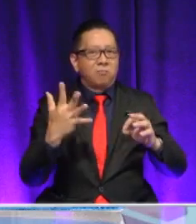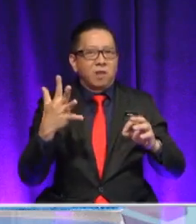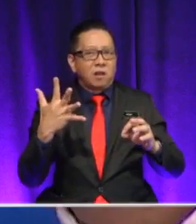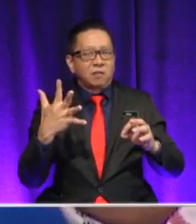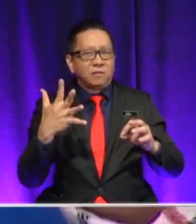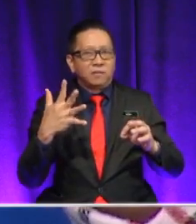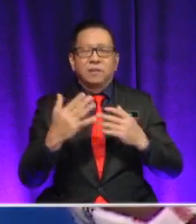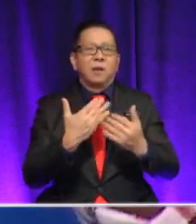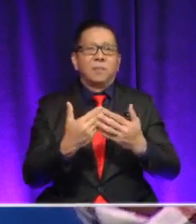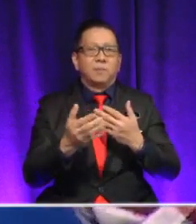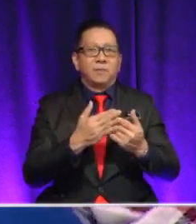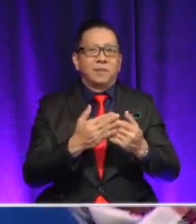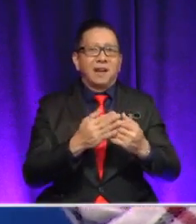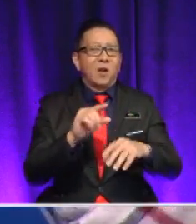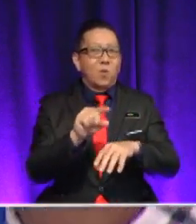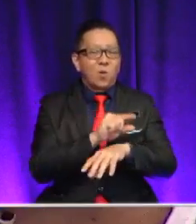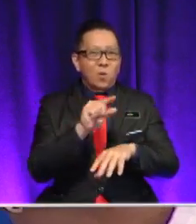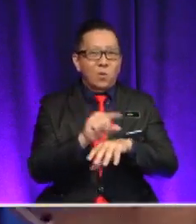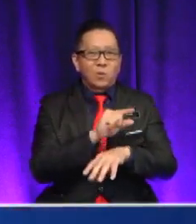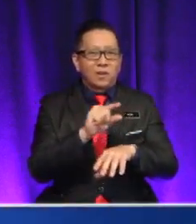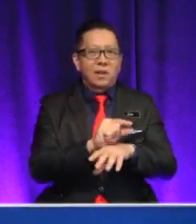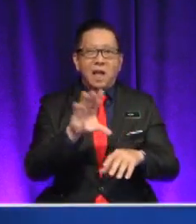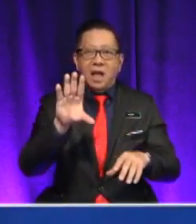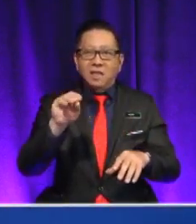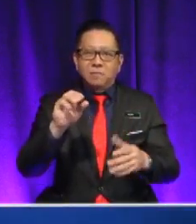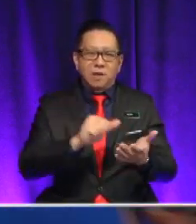rumah Evi Eva cuci pinggang sekolah